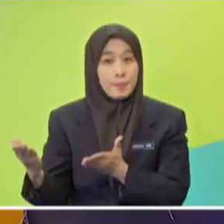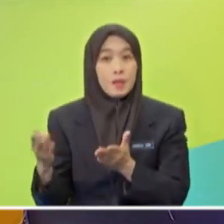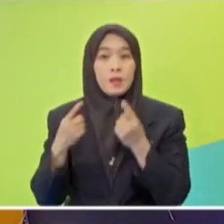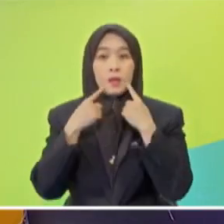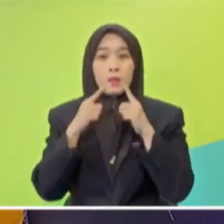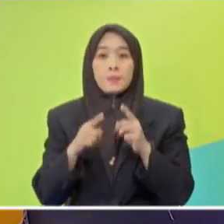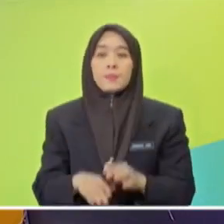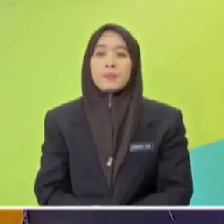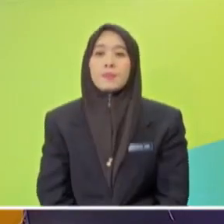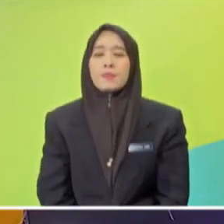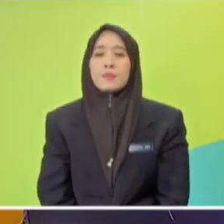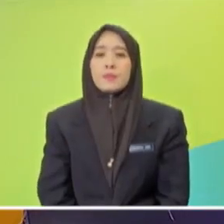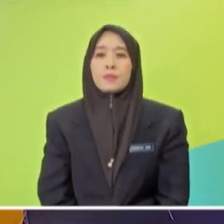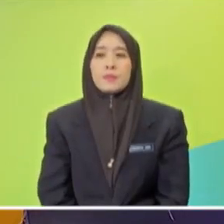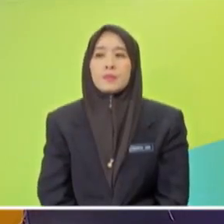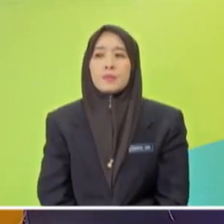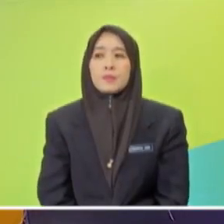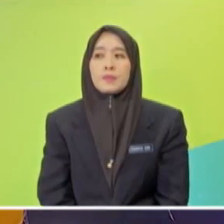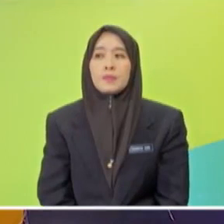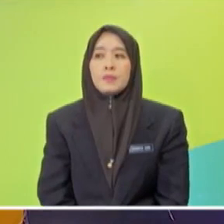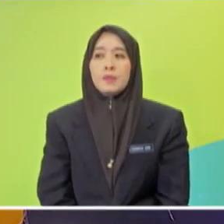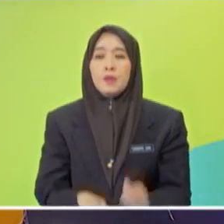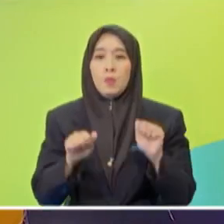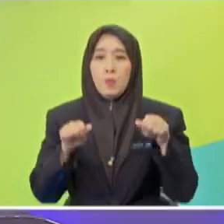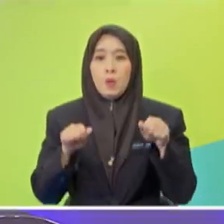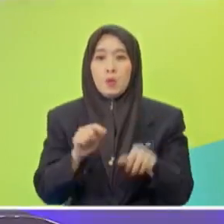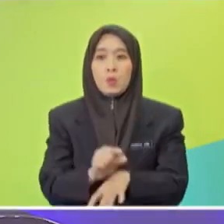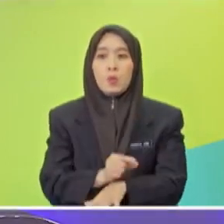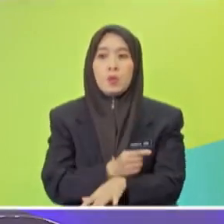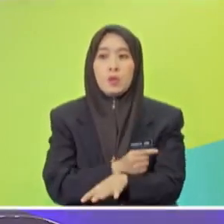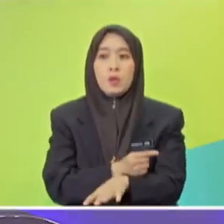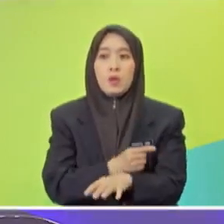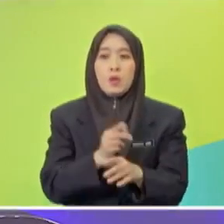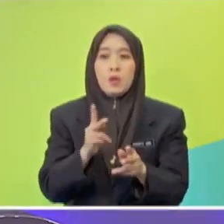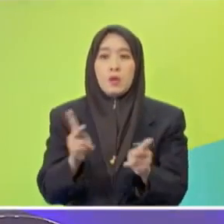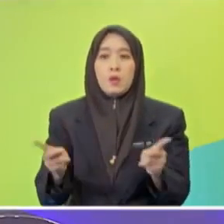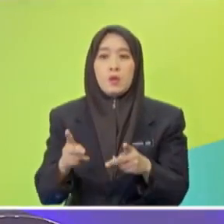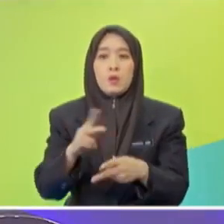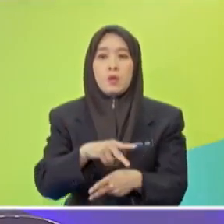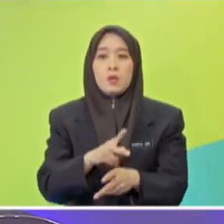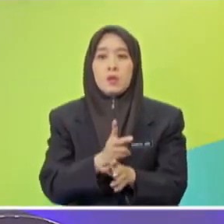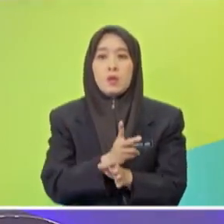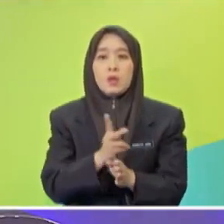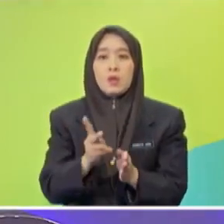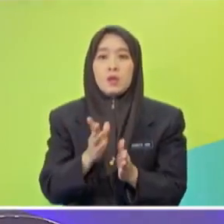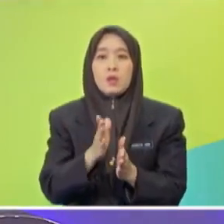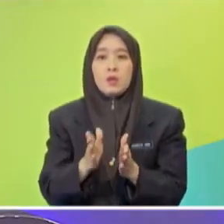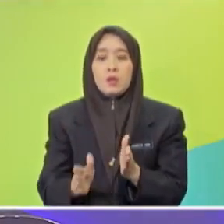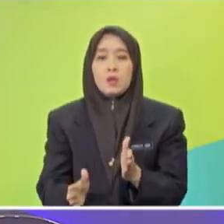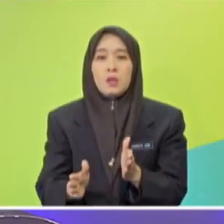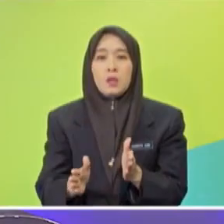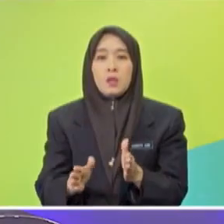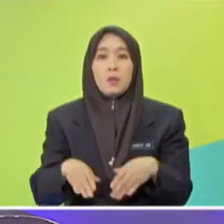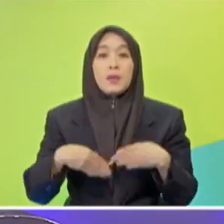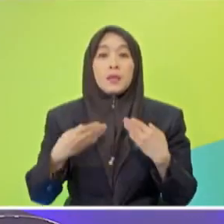jadi dekat sini diguna kotak ke sisir ke sisi seperti mana yang kita